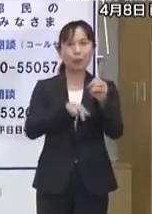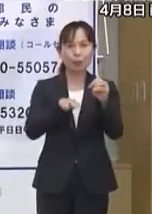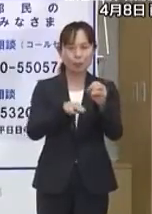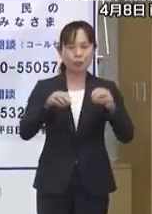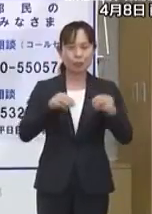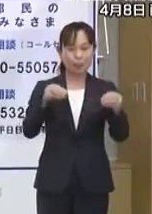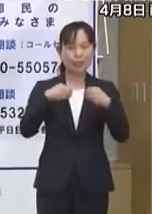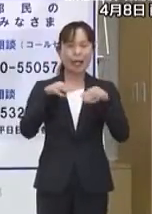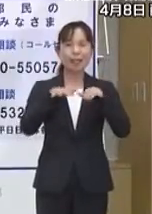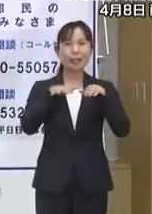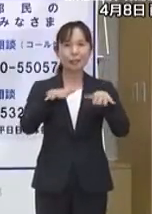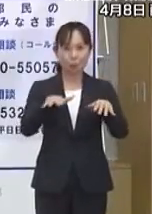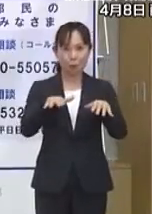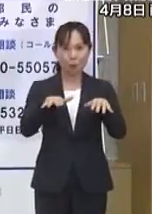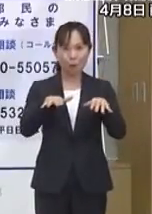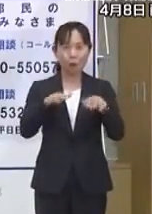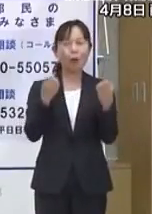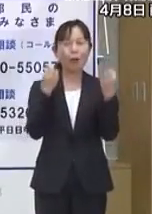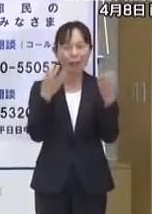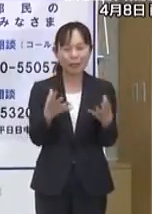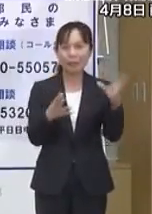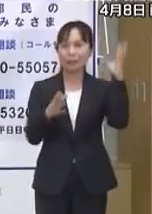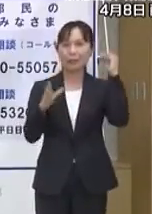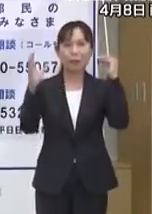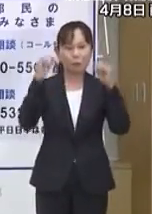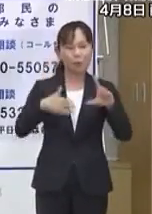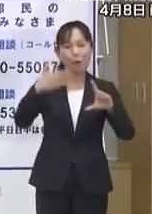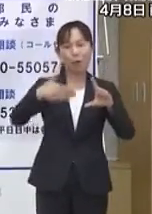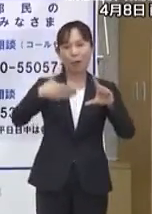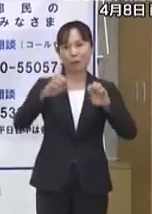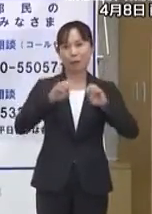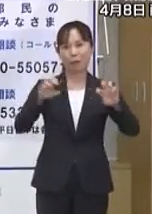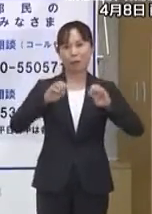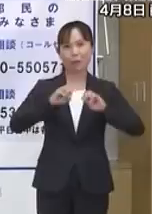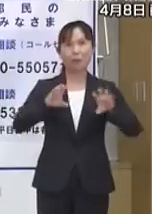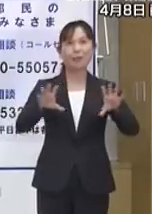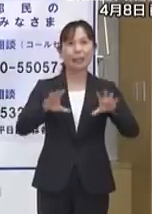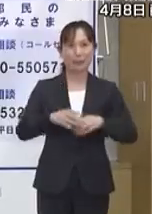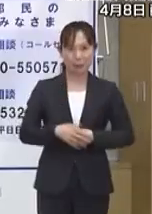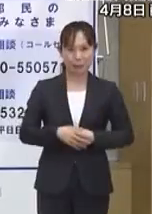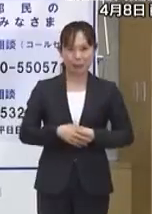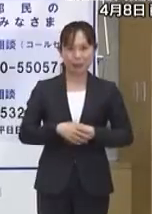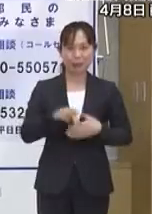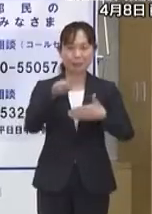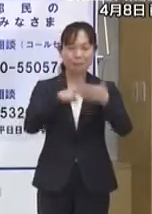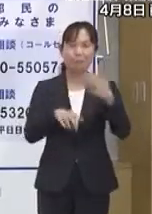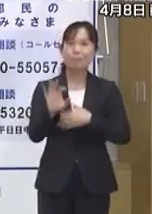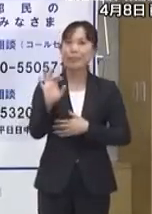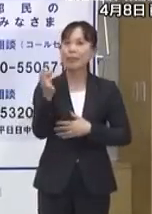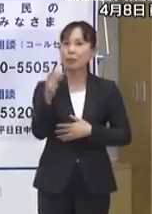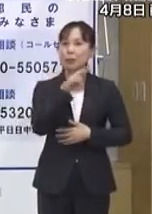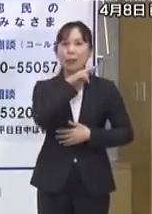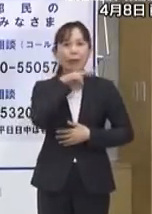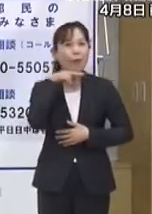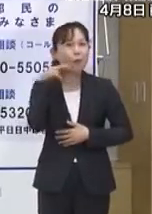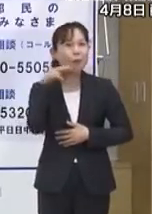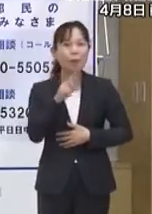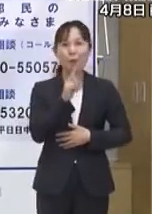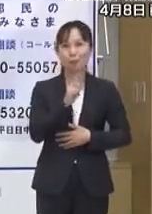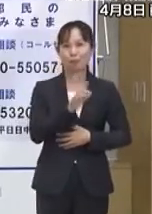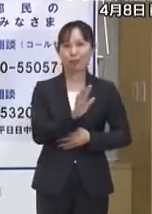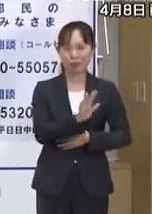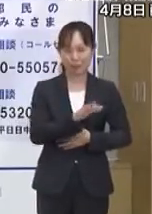所最新情報のライブ放送を送りたいしております毎週金曜日は英語でも放送いたし